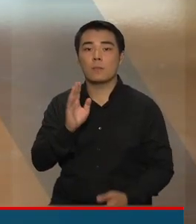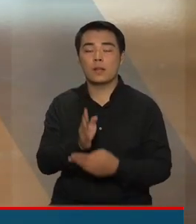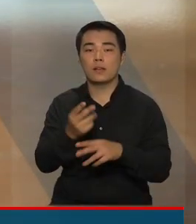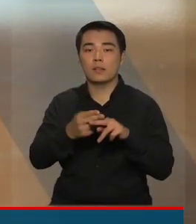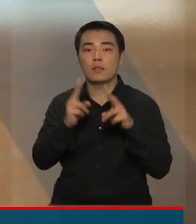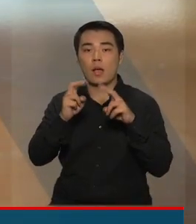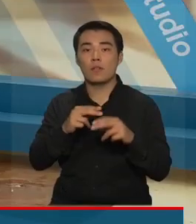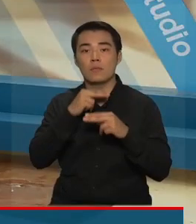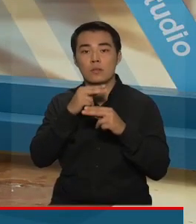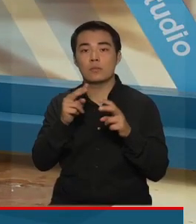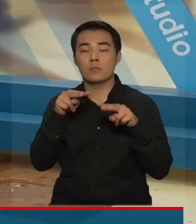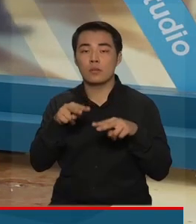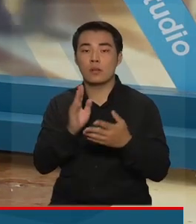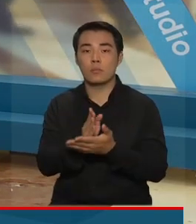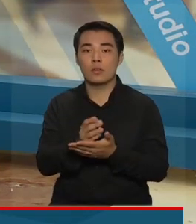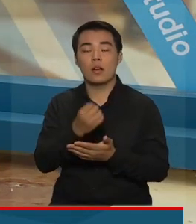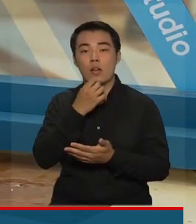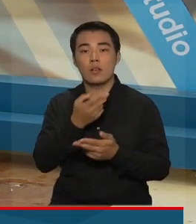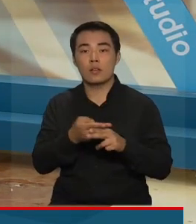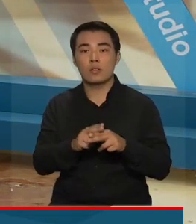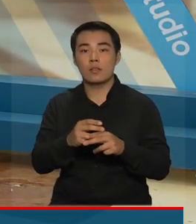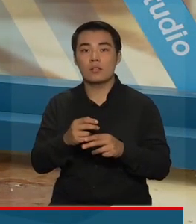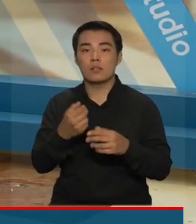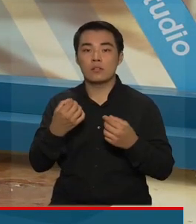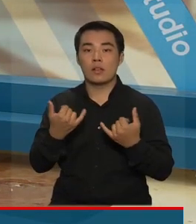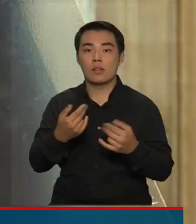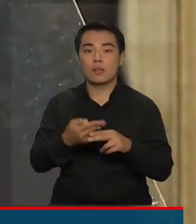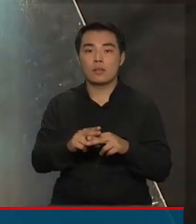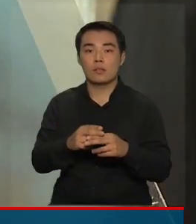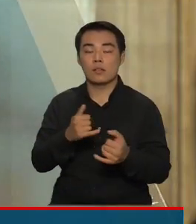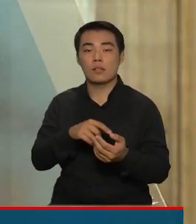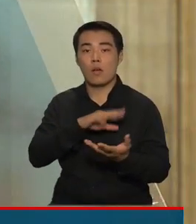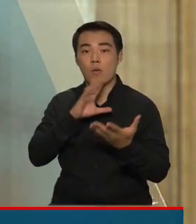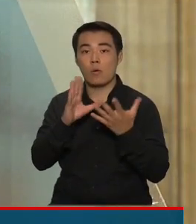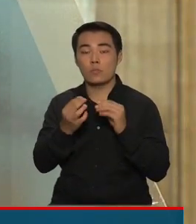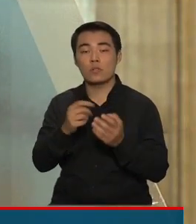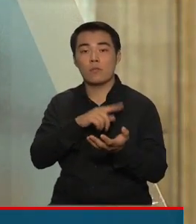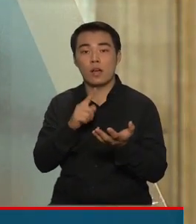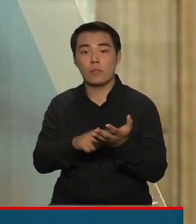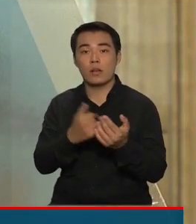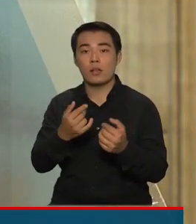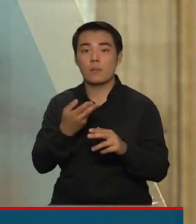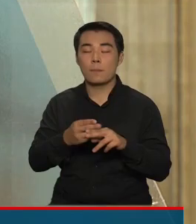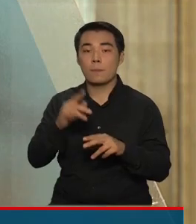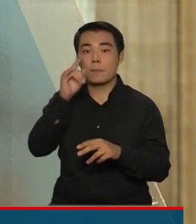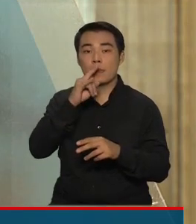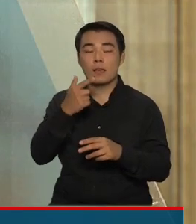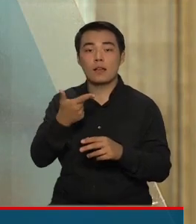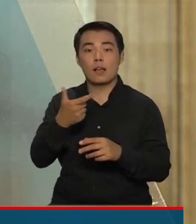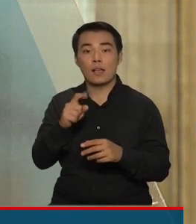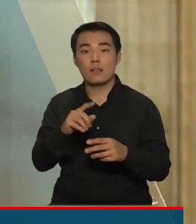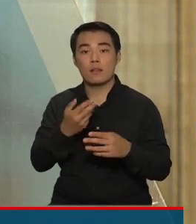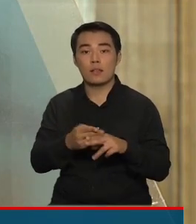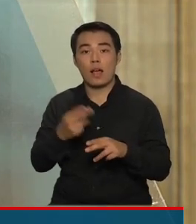отырмыз. Жақсы, енді тағы да басқа тақырыпқа сәл ойыссақ, мынау енді көгілдір отынмен қамтамасыз ету Астана маңын